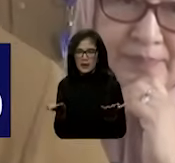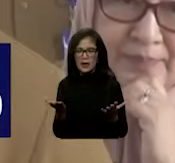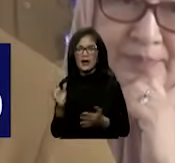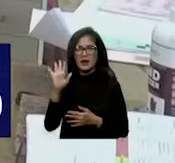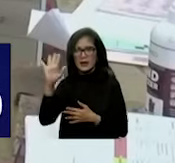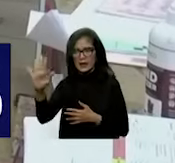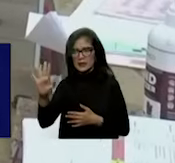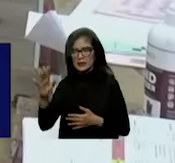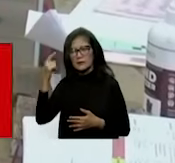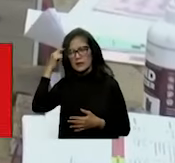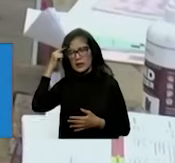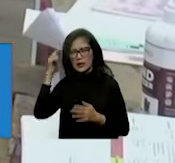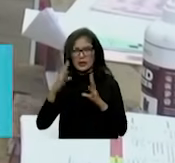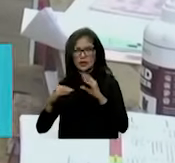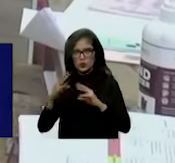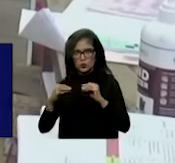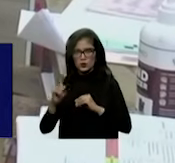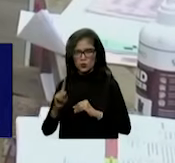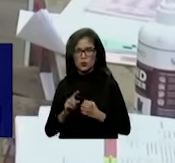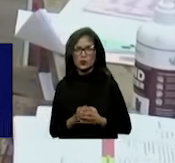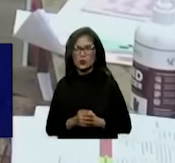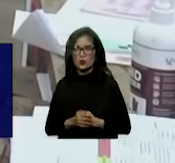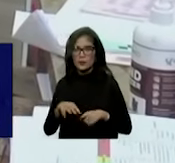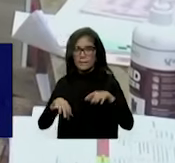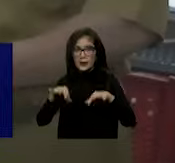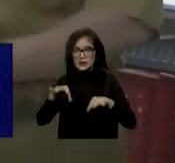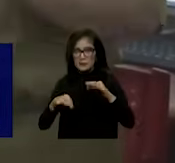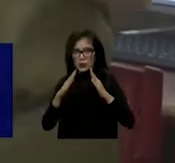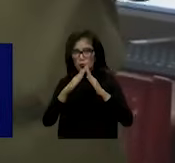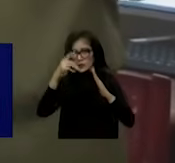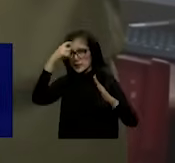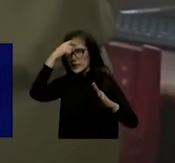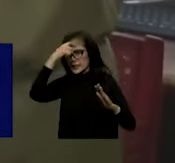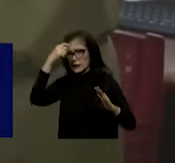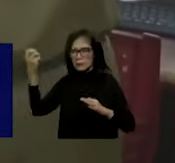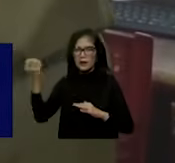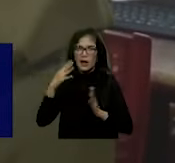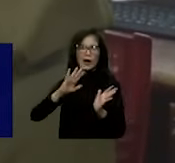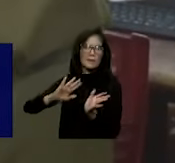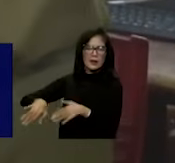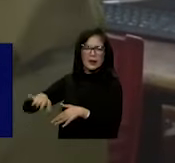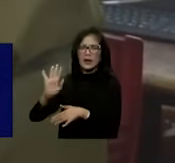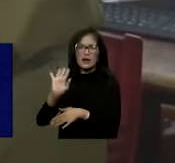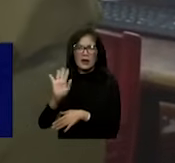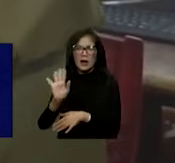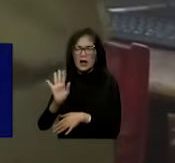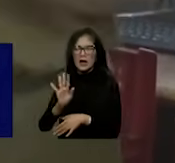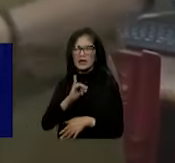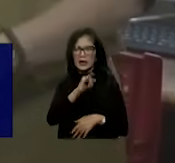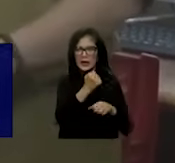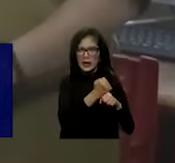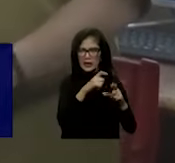sanksi. Sementara manajemen rumah sakit membantah lalai, pihak IGD mengaku sudah menyampaikan melalui sistem